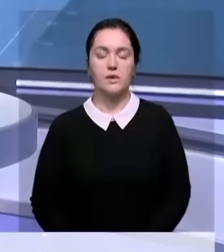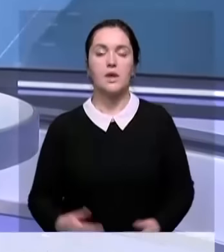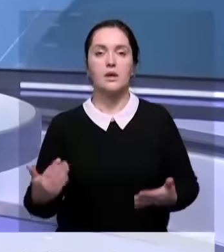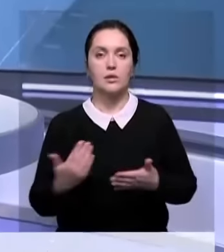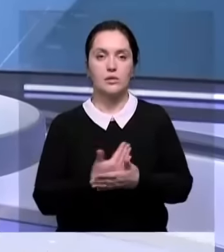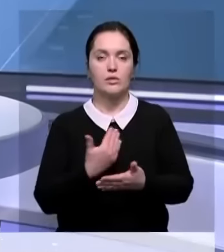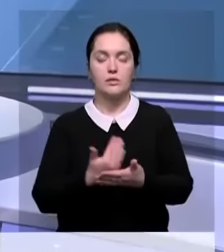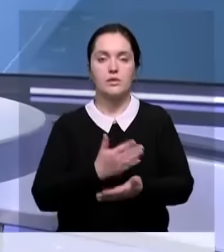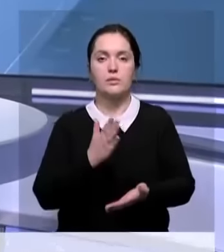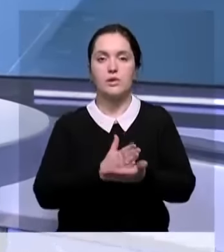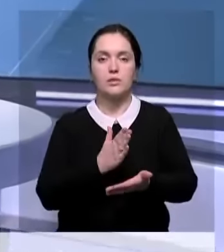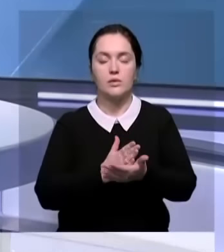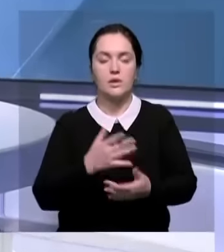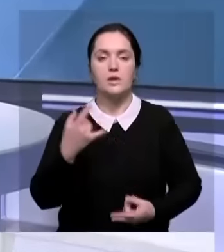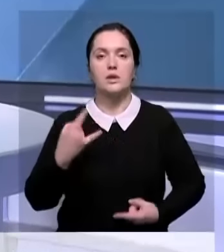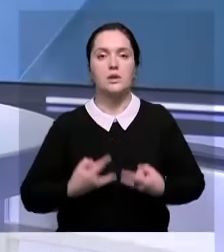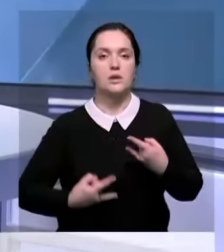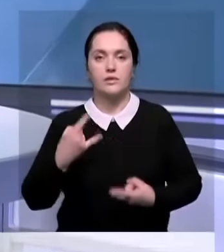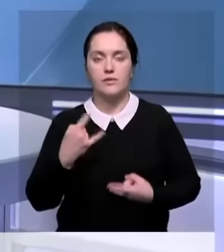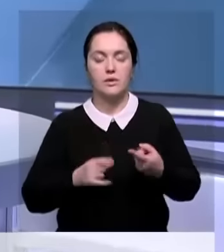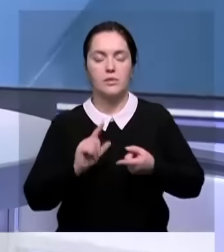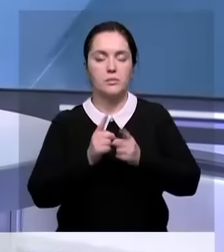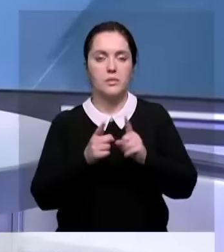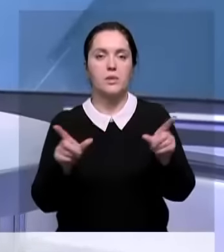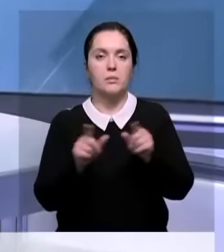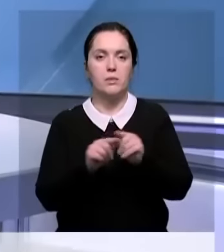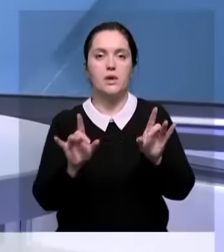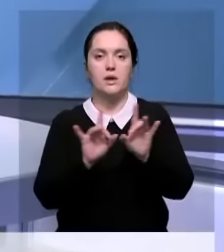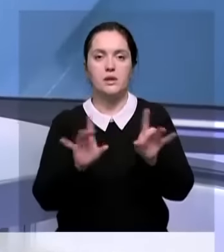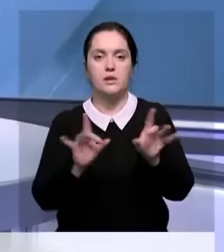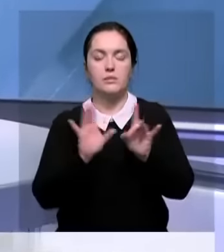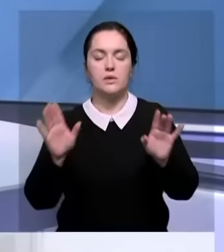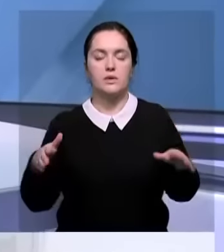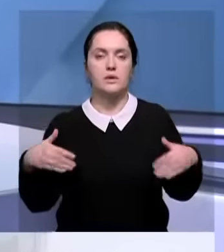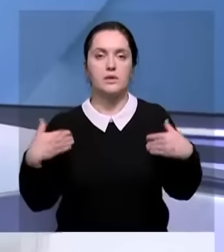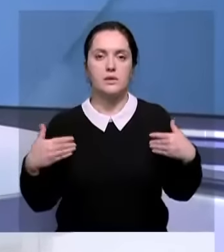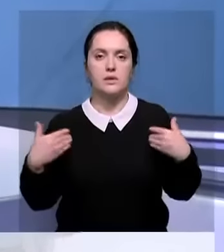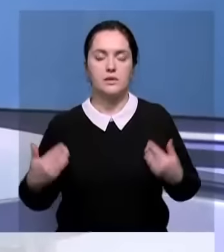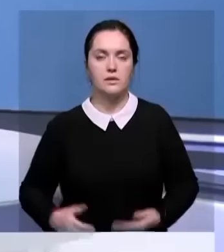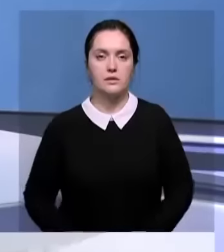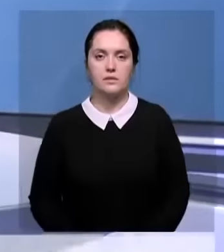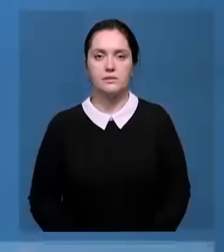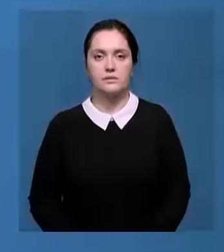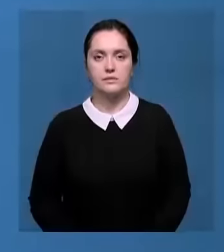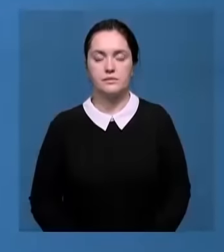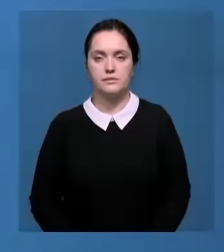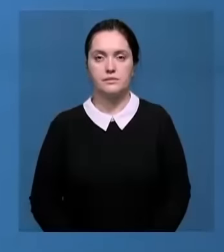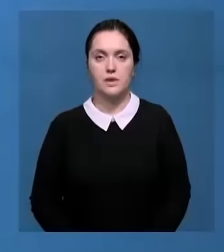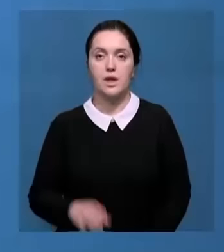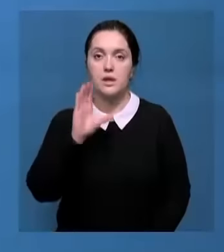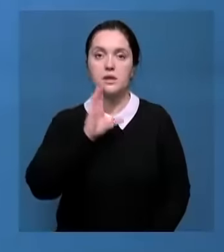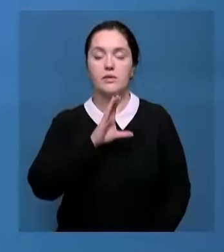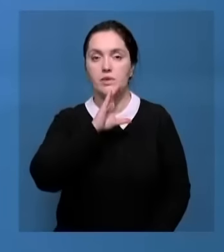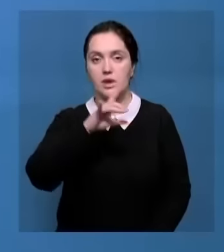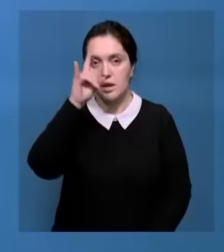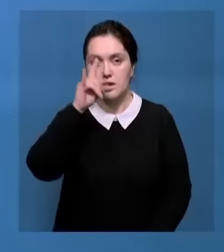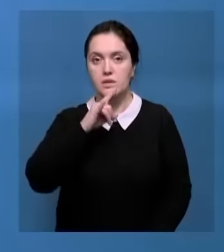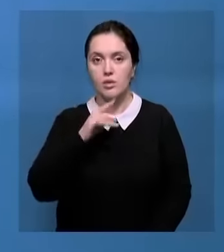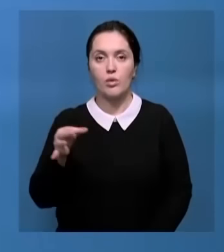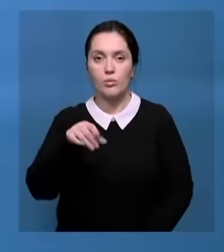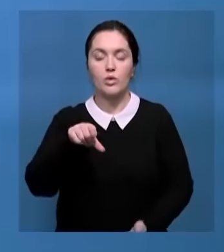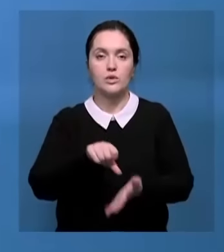Новости продолжают эфир. В студии работает Виктория Антонишина и я, Вера Захарчук. Здравствуйте. В Северо-Казахстанской